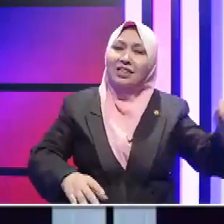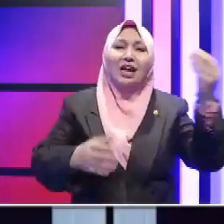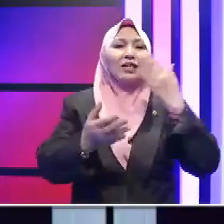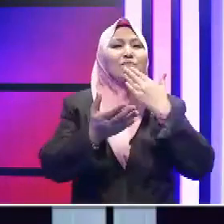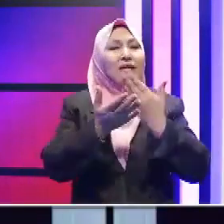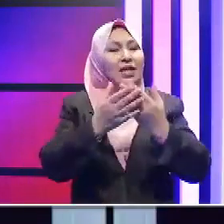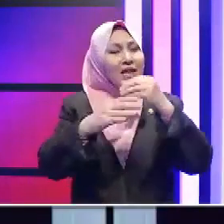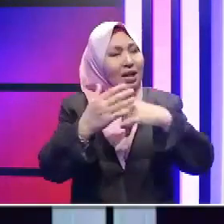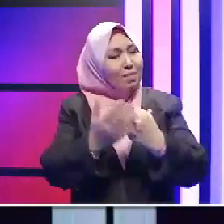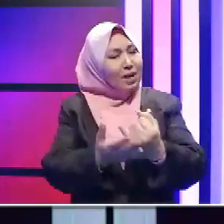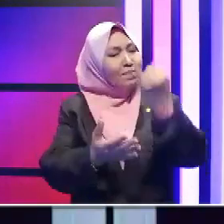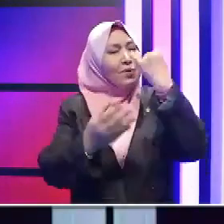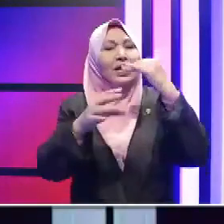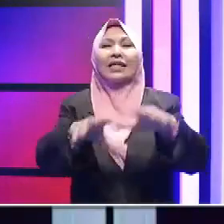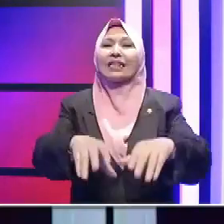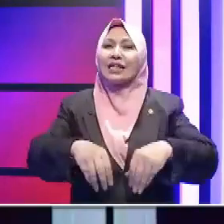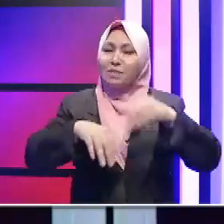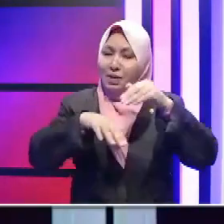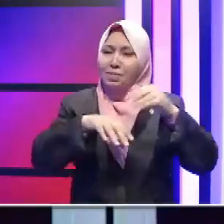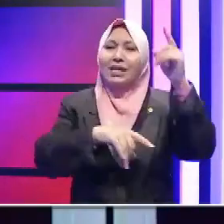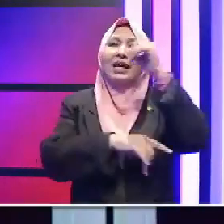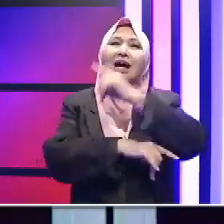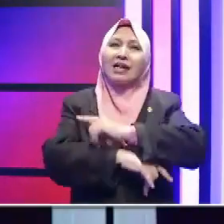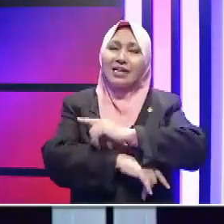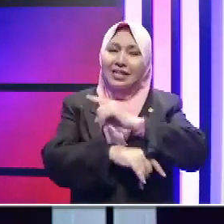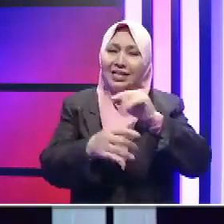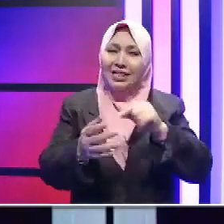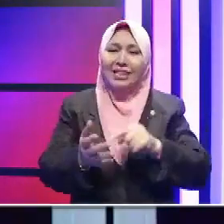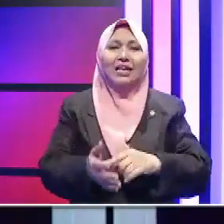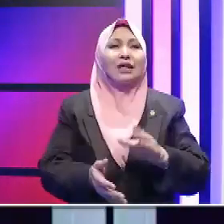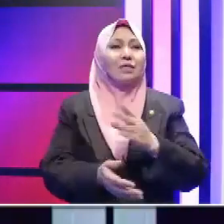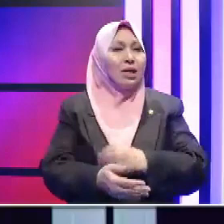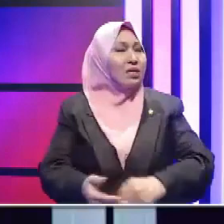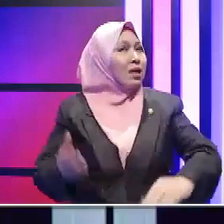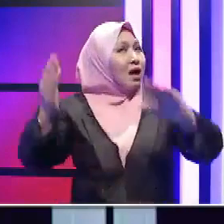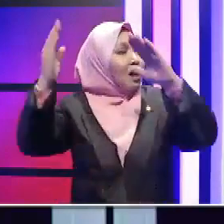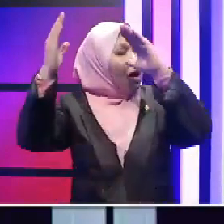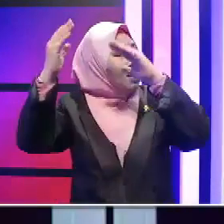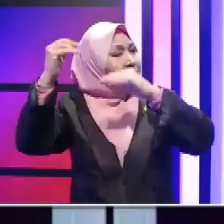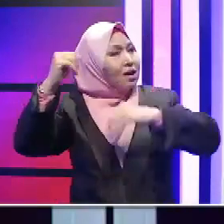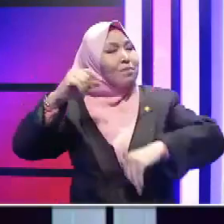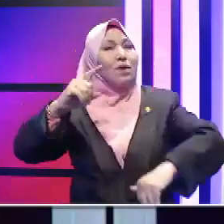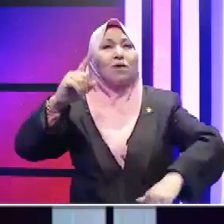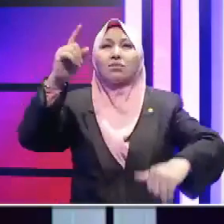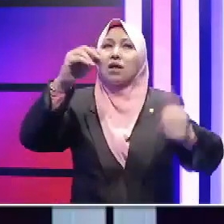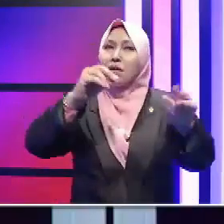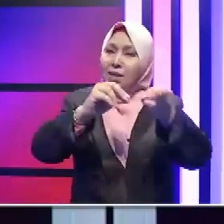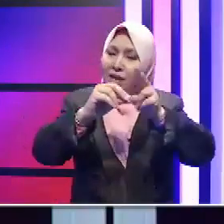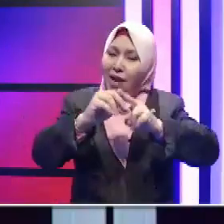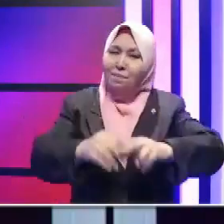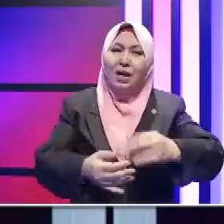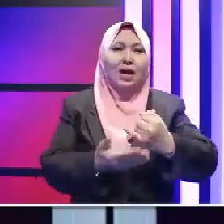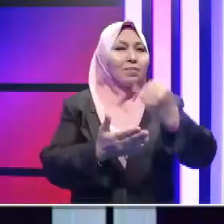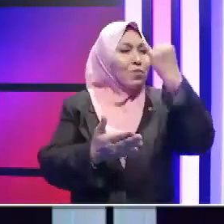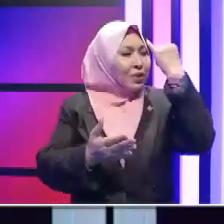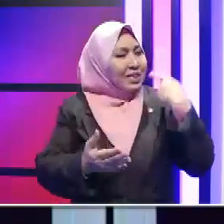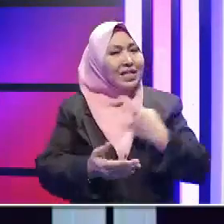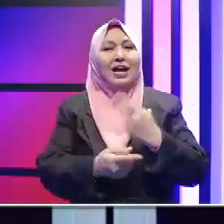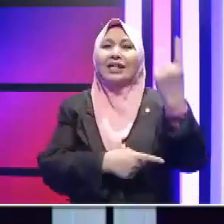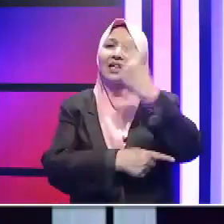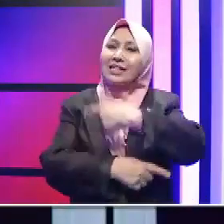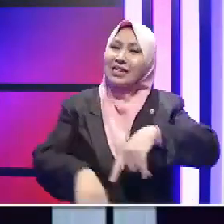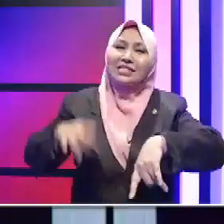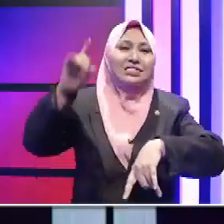Antal alimul Hakim robbi zidni Ilma mudah-mudahan Allah ta'ala menambah ilmu kita pada hari ini Insyaallah